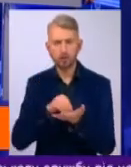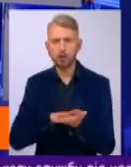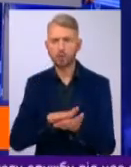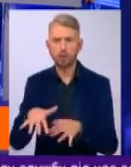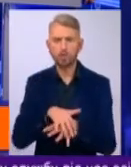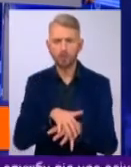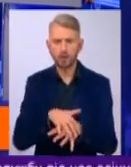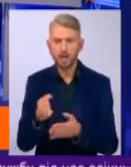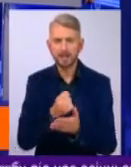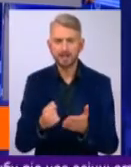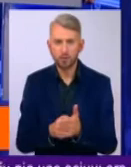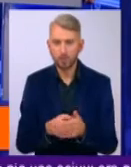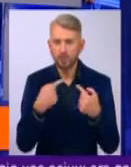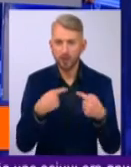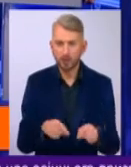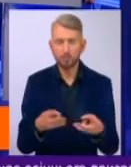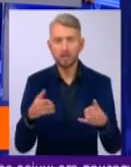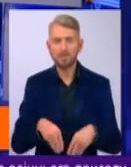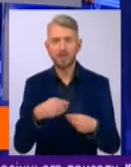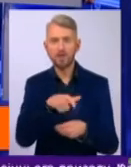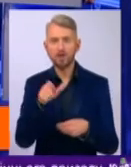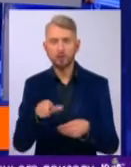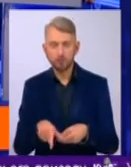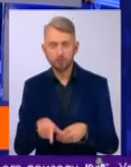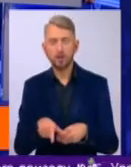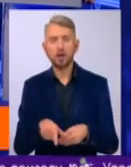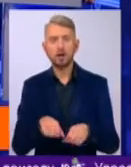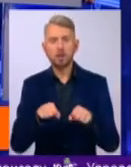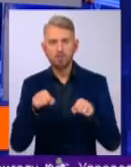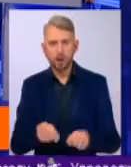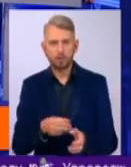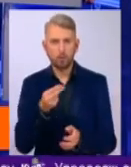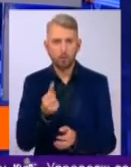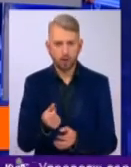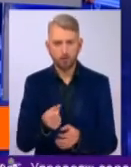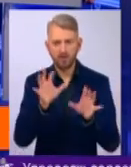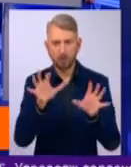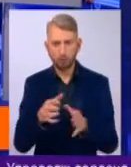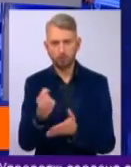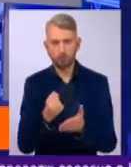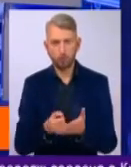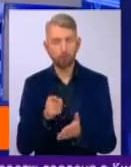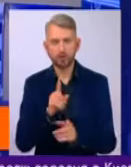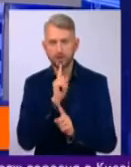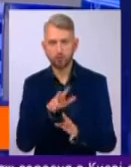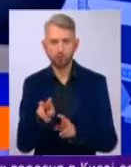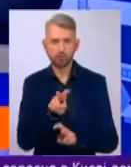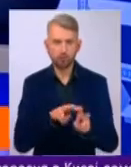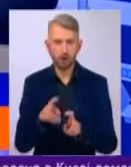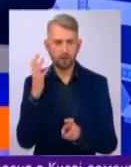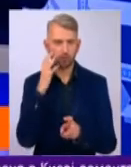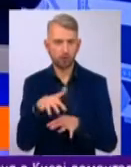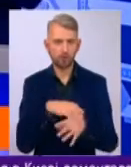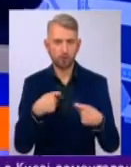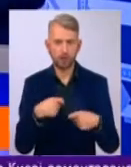надати можливість придбавати зброю в законний спосіб, тоді вони не підуть на чорний ринок. Знову ж таки, питання до пана Володимира.